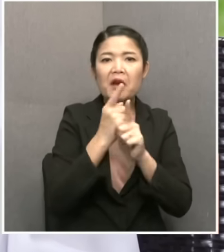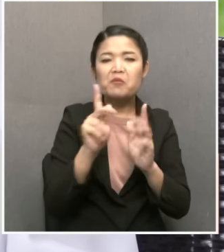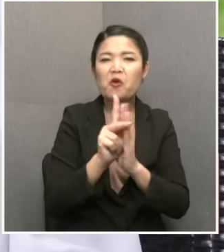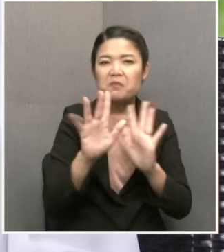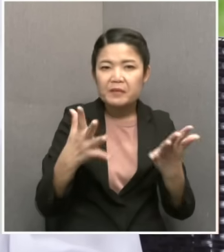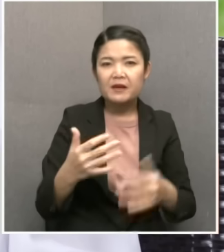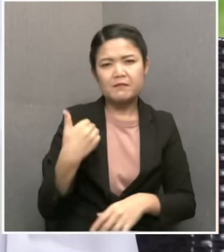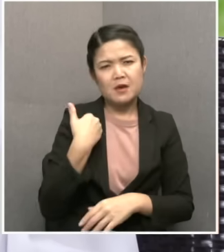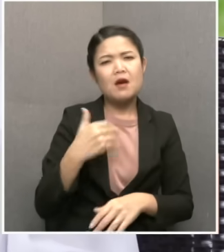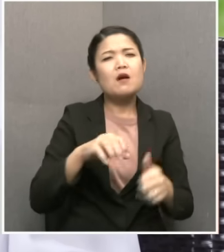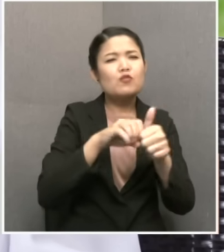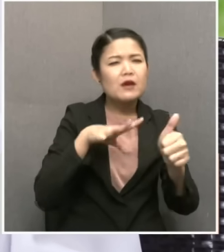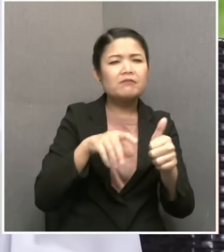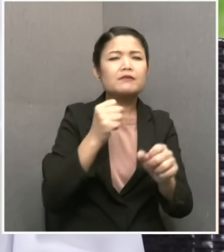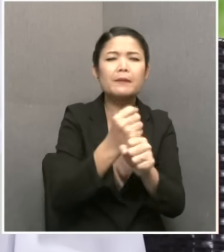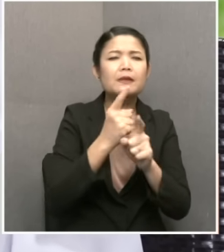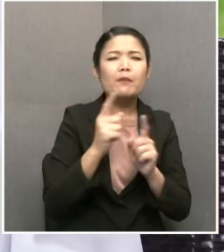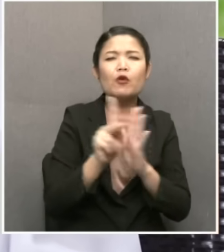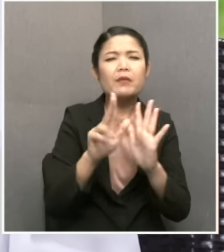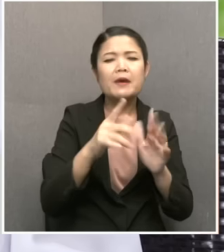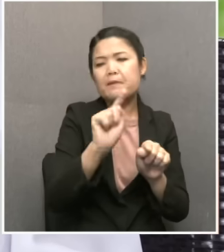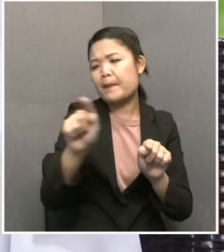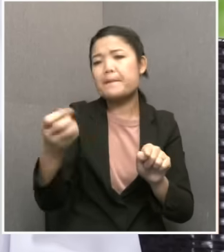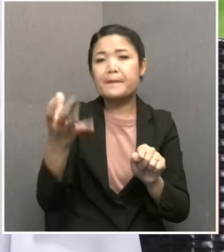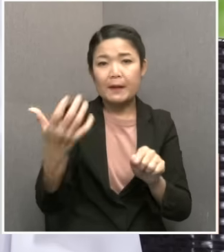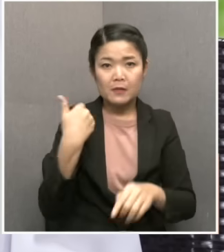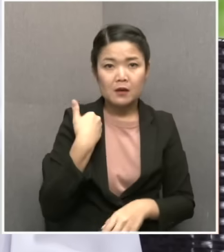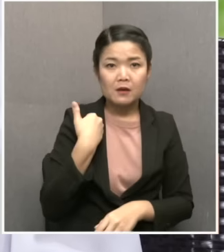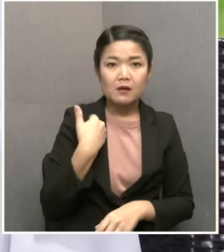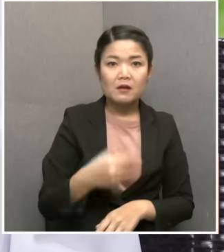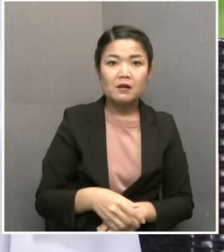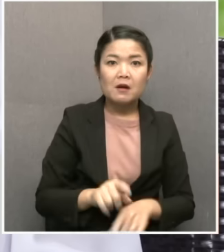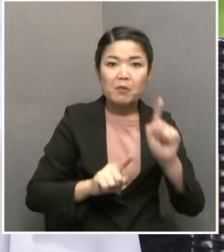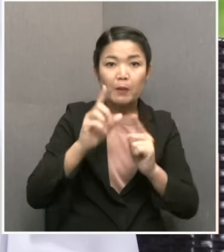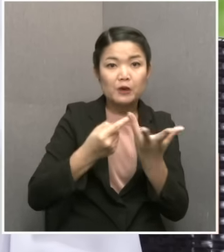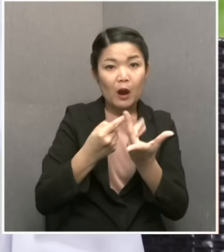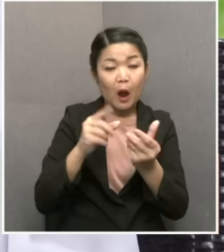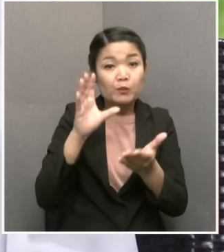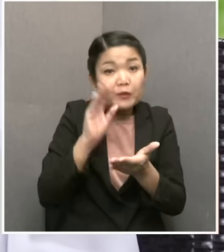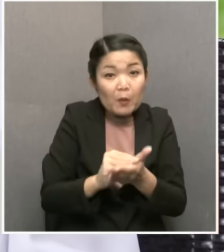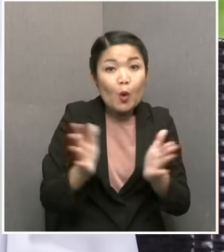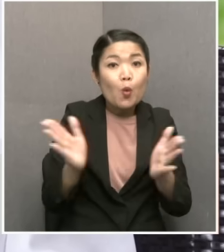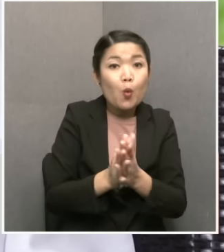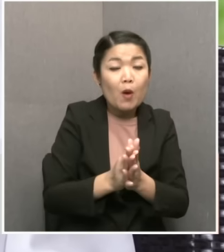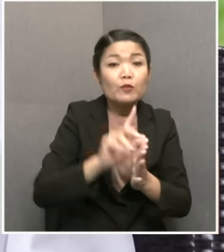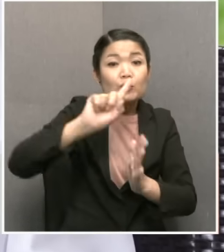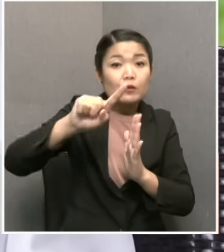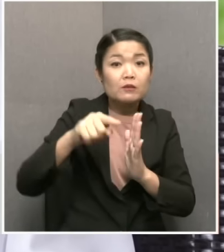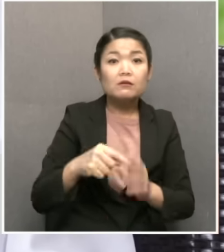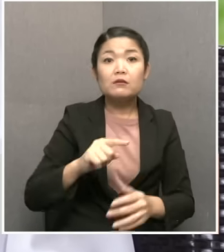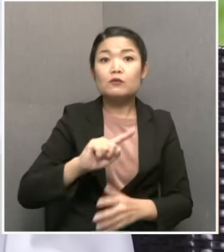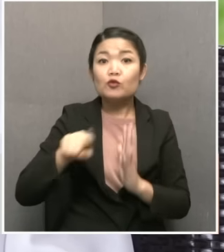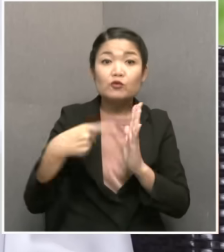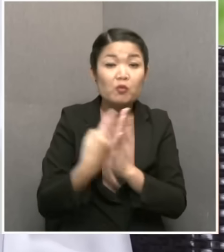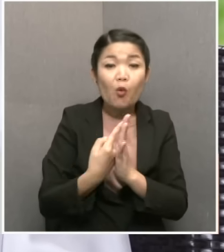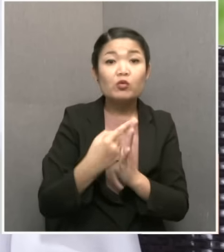ำก็ไม่ค่อยทำตามกติกาเยอะอยู่แล้วสถิติเห็นว่า4ชั่วโมงกว่า ก็มี ฟิเดลคาสโตรของคิวบา การขึ้นพูดนี่มันสำคั